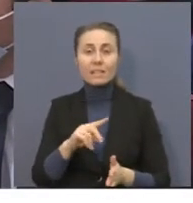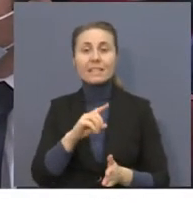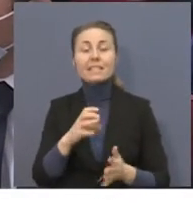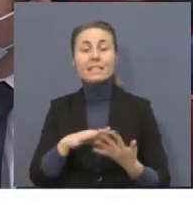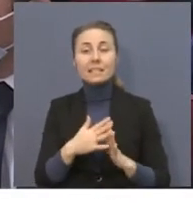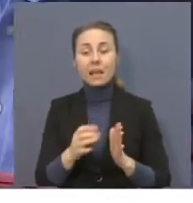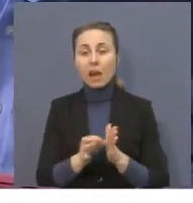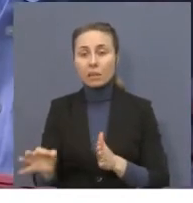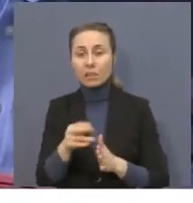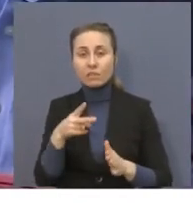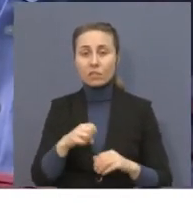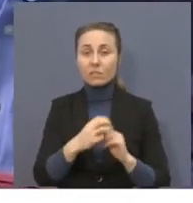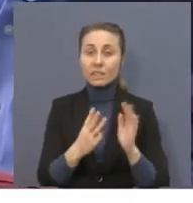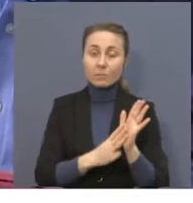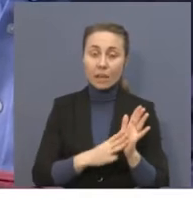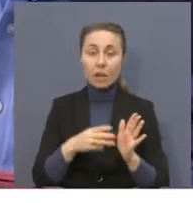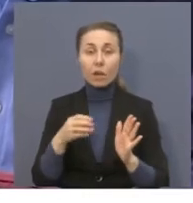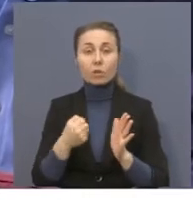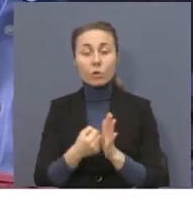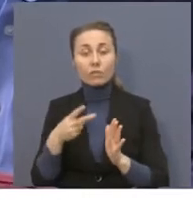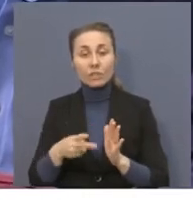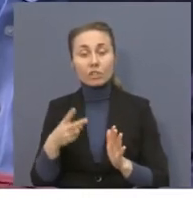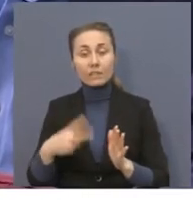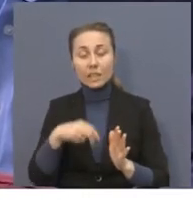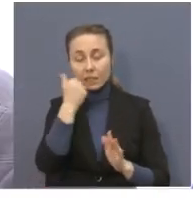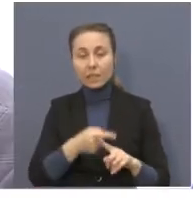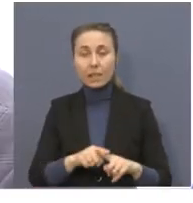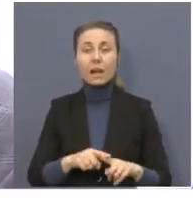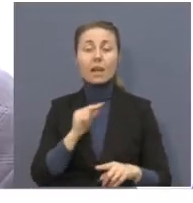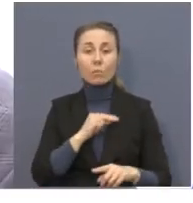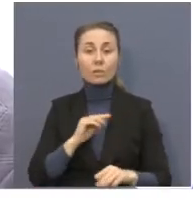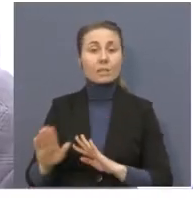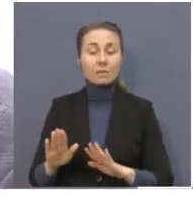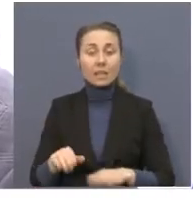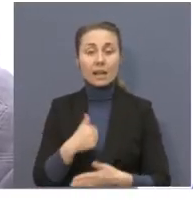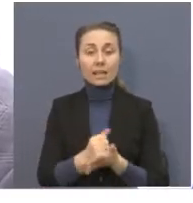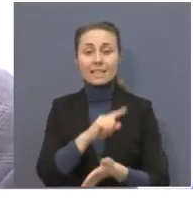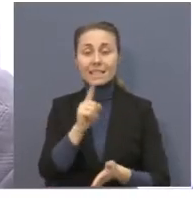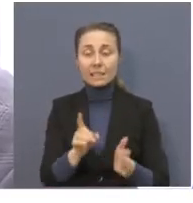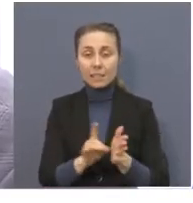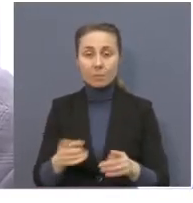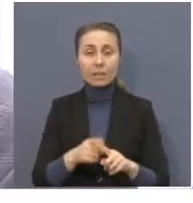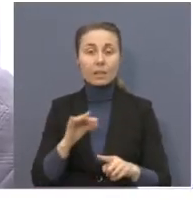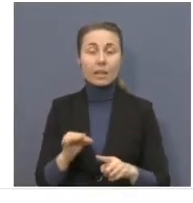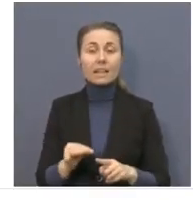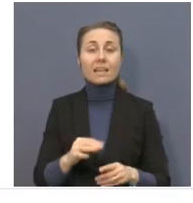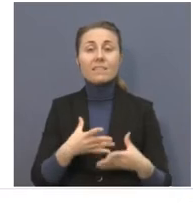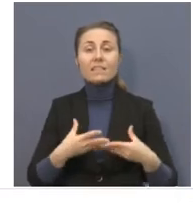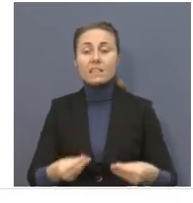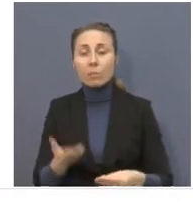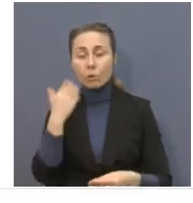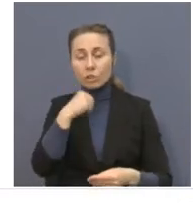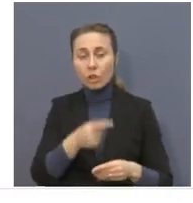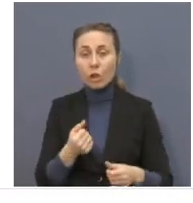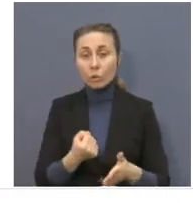С 2018 по 2020 годы работал заместителем акима Зериндинского района. С весны прошлого года до